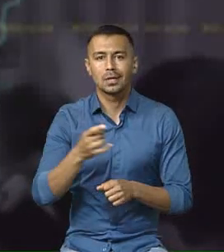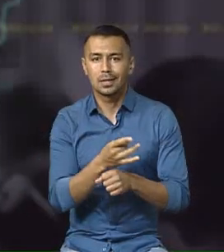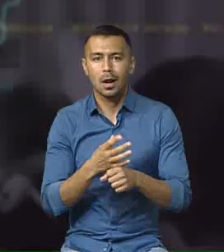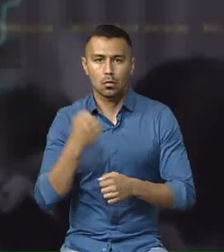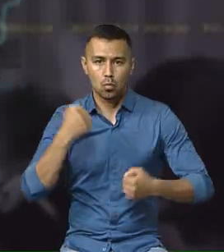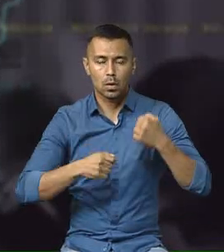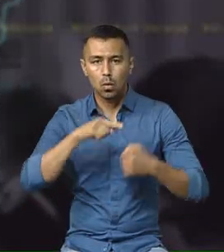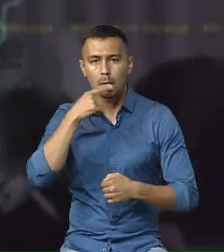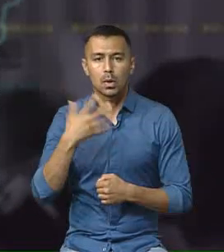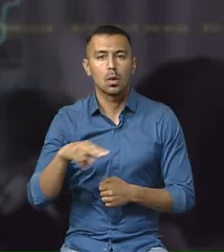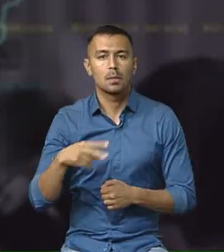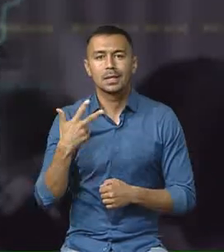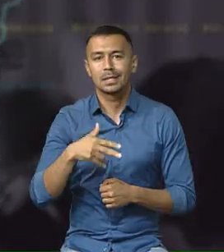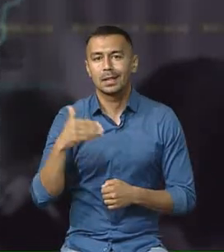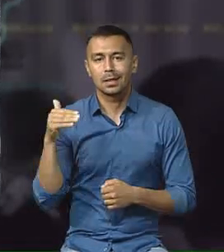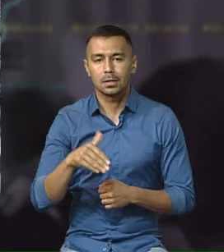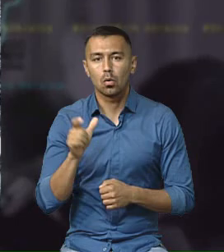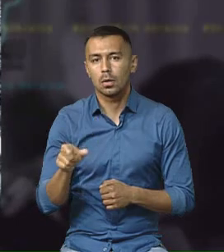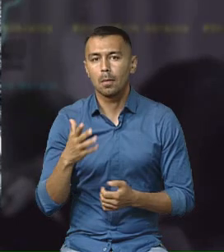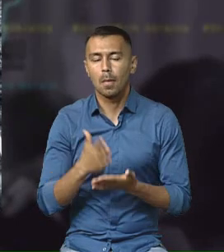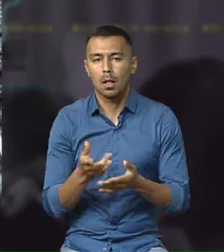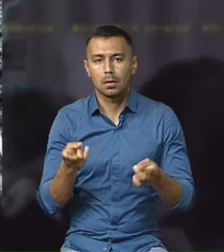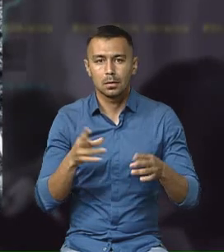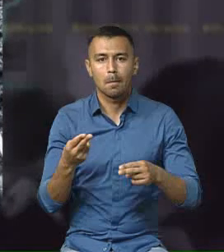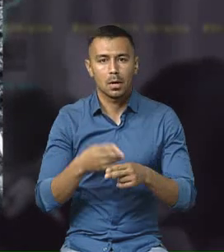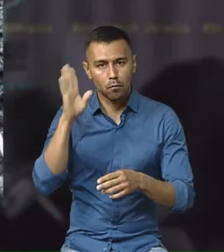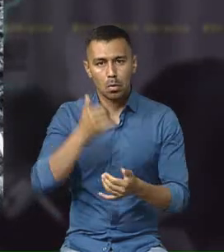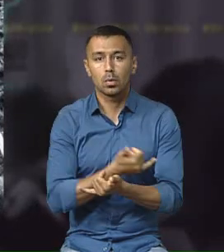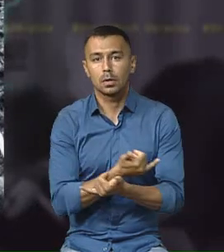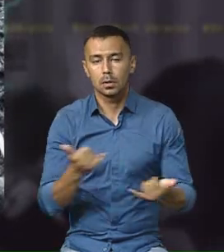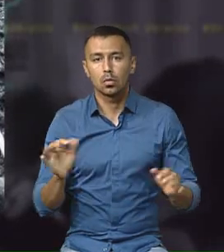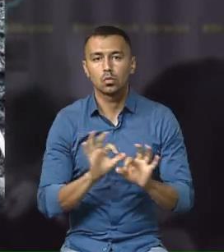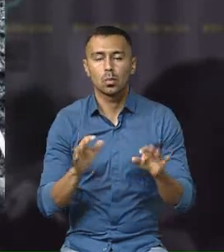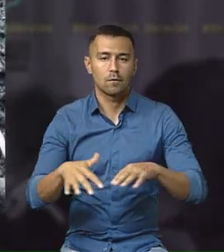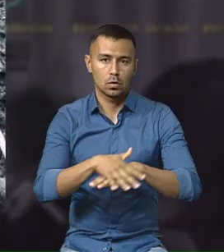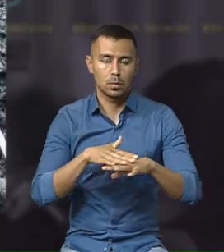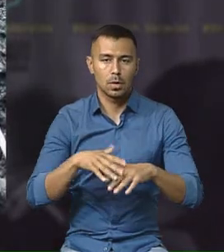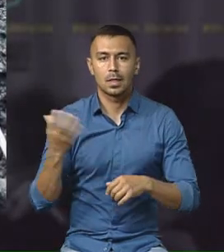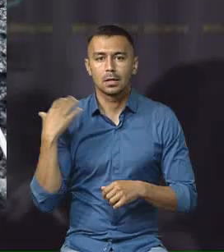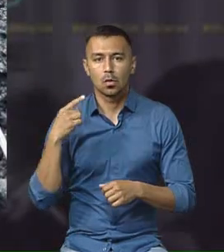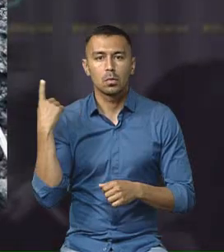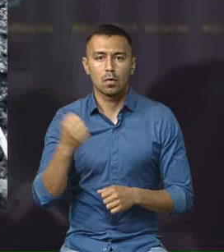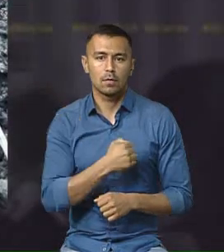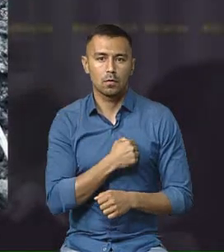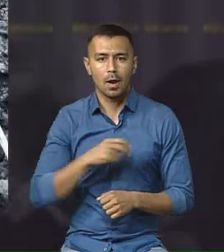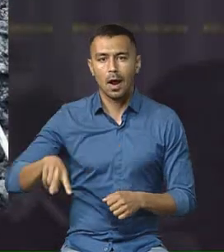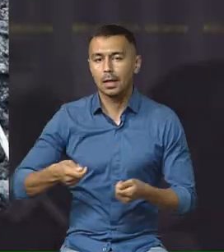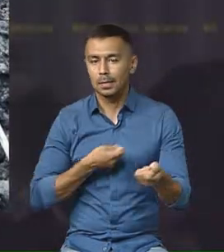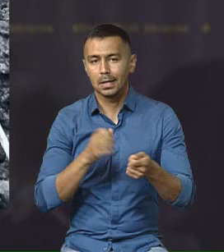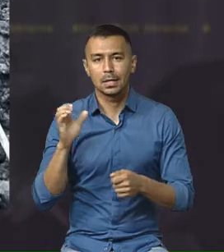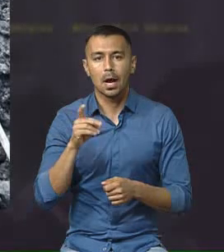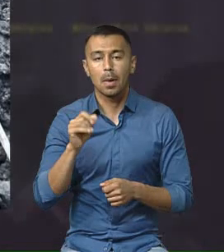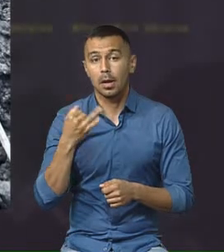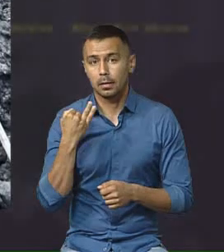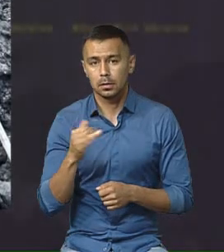удари Росії 5 липня 30 тисяч людей мало не залишились без водопостачання, розповів Суспільному начальник обласної військової адміністрації Сергій